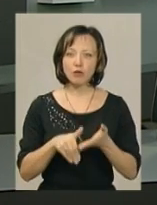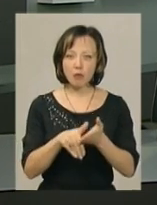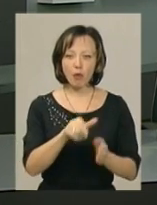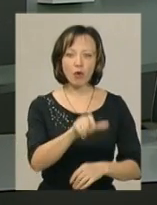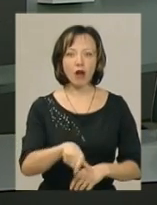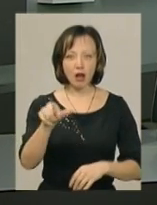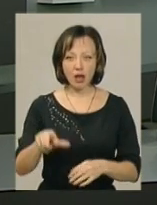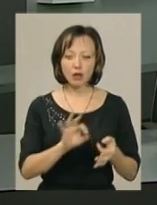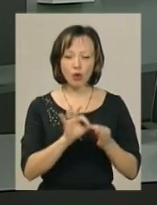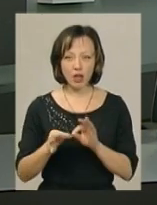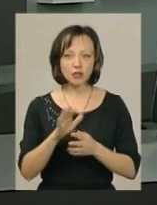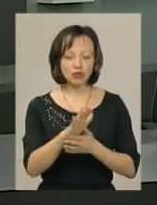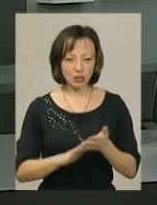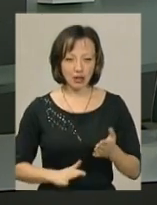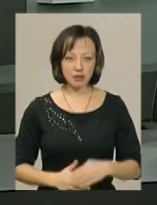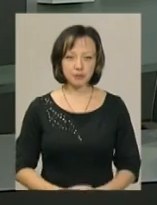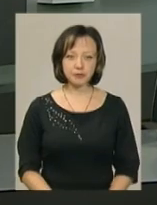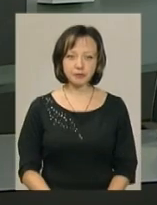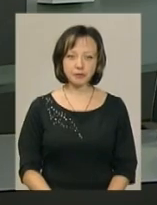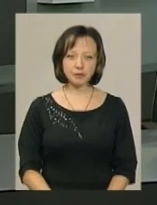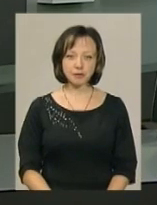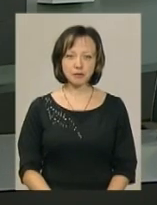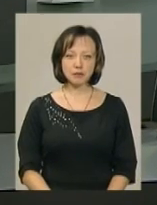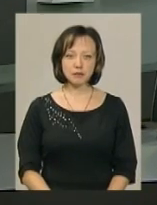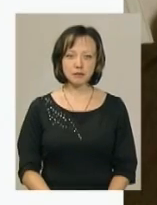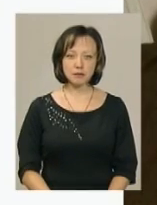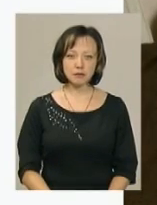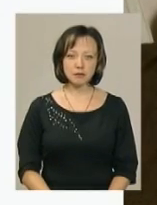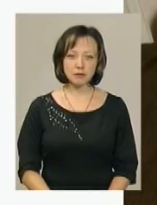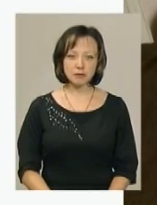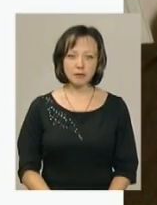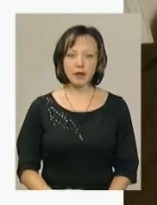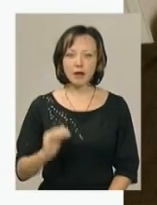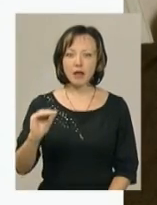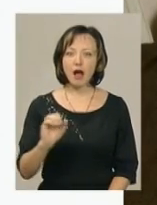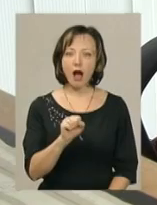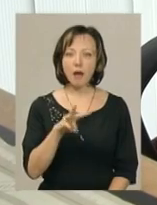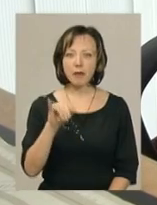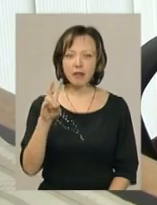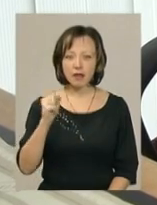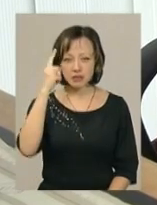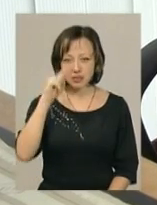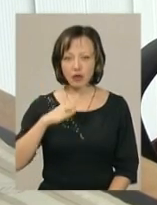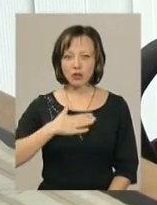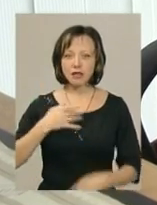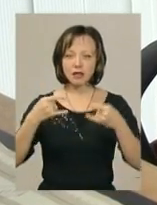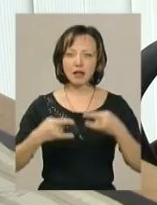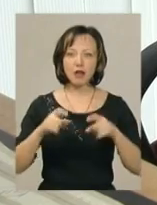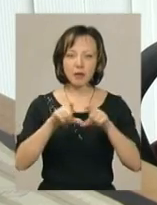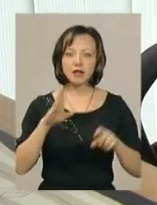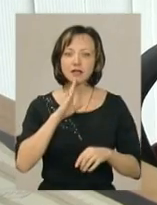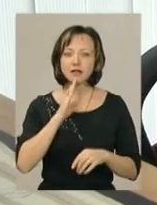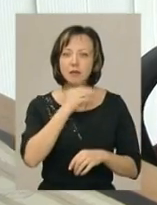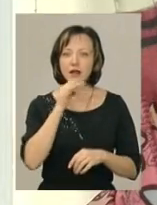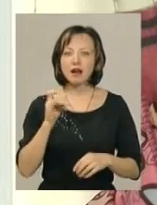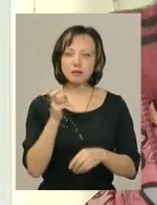краян. Докладніше у сюжеті Ольги Ні Сміянової. Маленьку Аміну добре знають у нас на телерадіокомпанії. Дівчинка